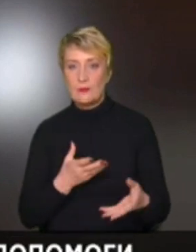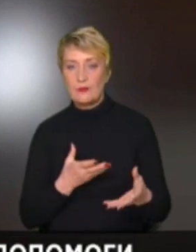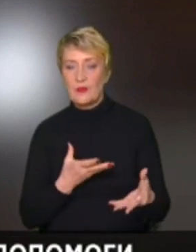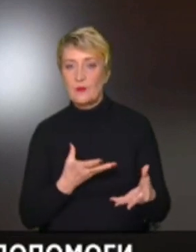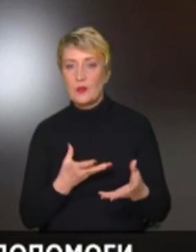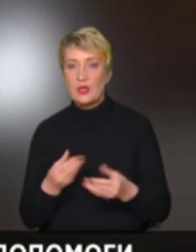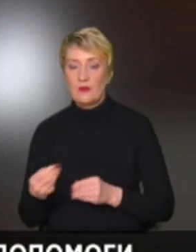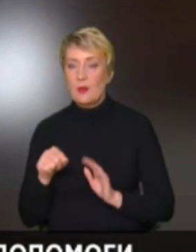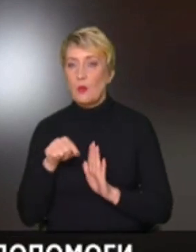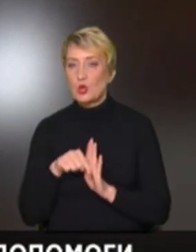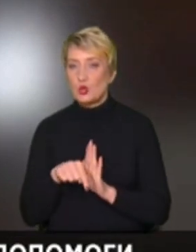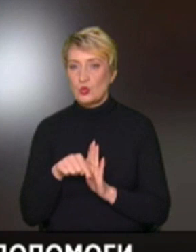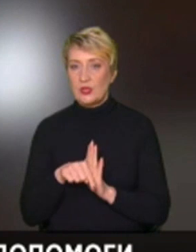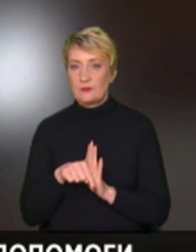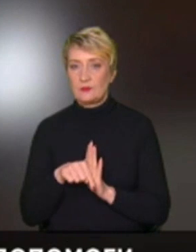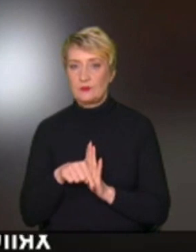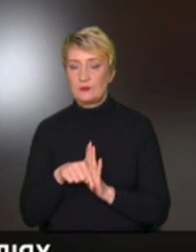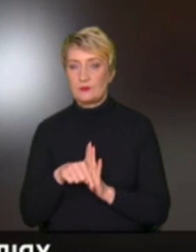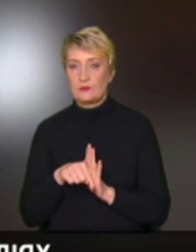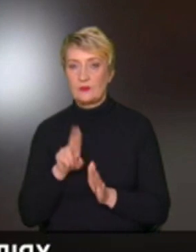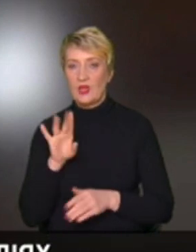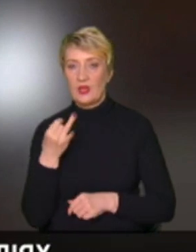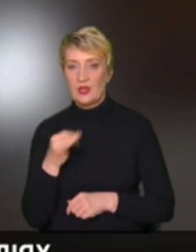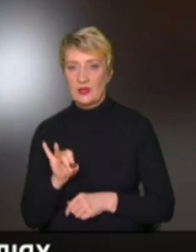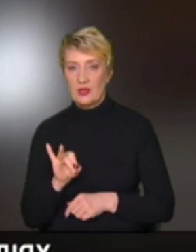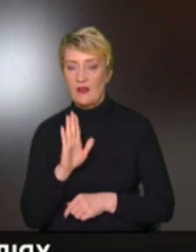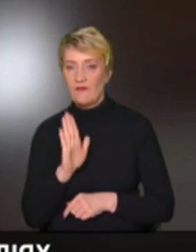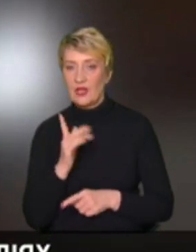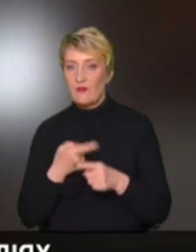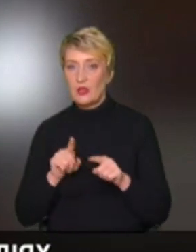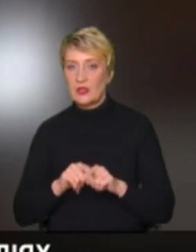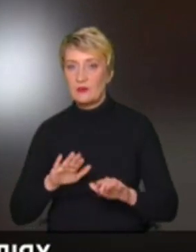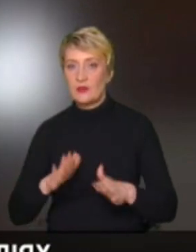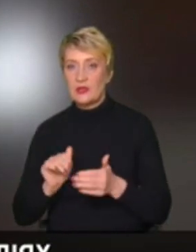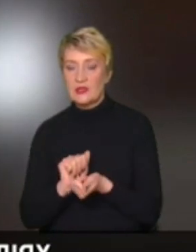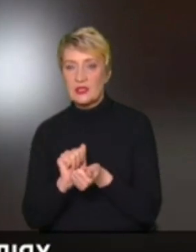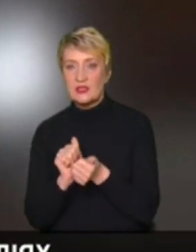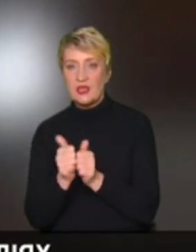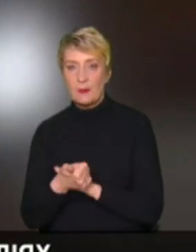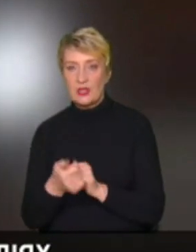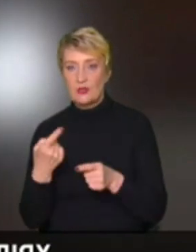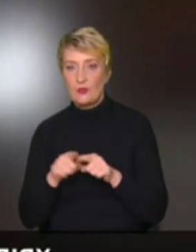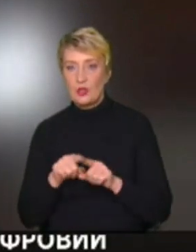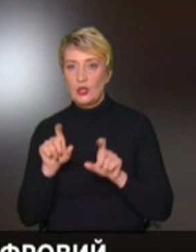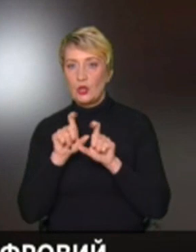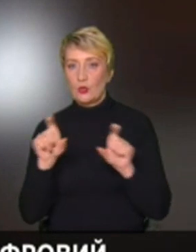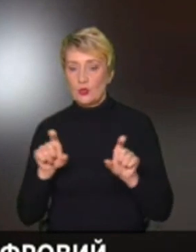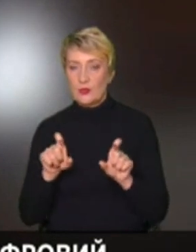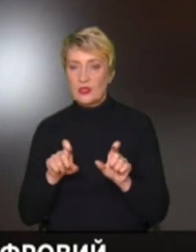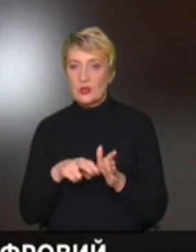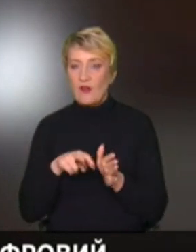по суті, Китай у цьому випадку замінить ту компанію, яка вийшла з